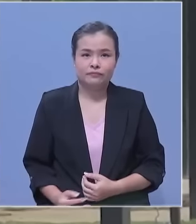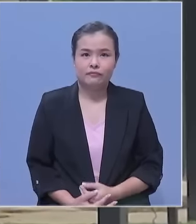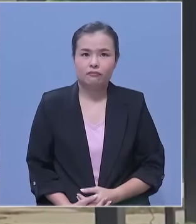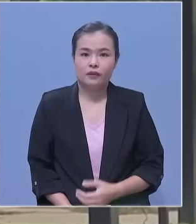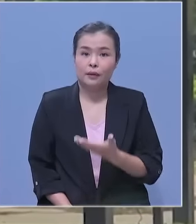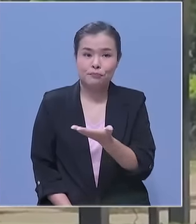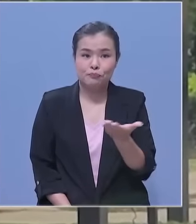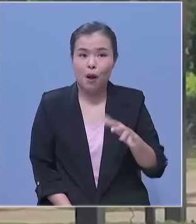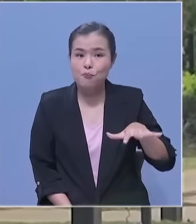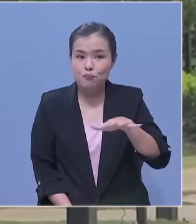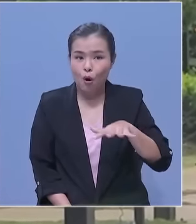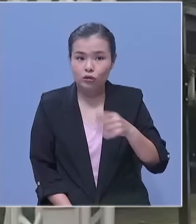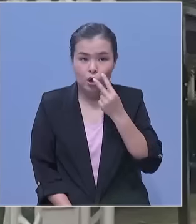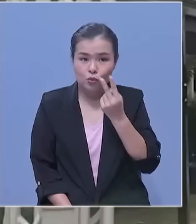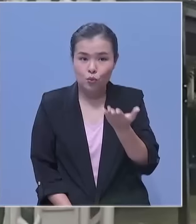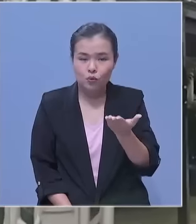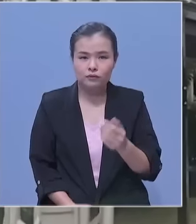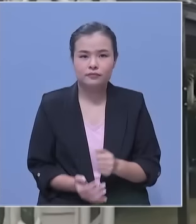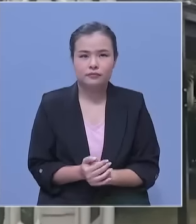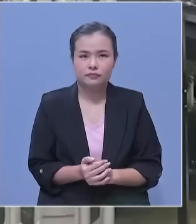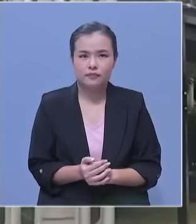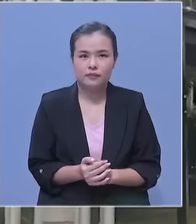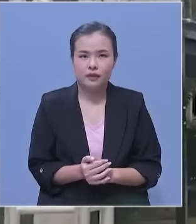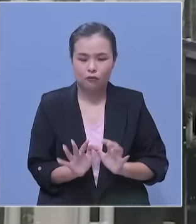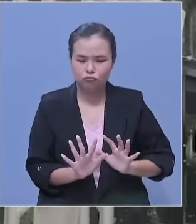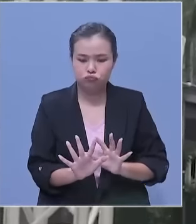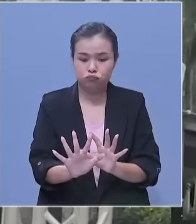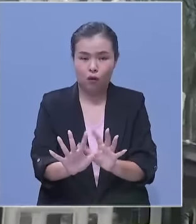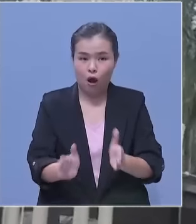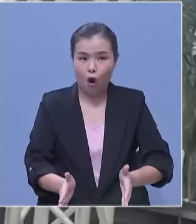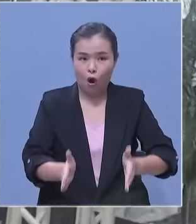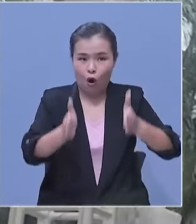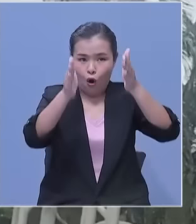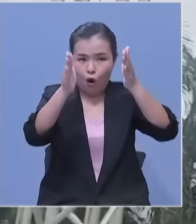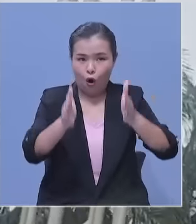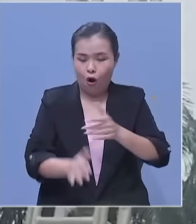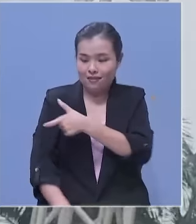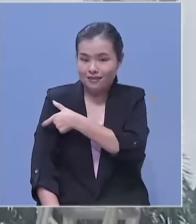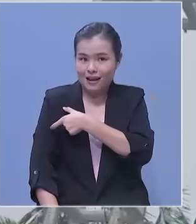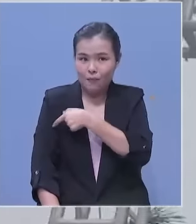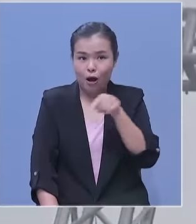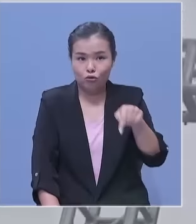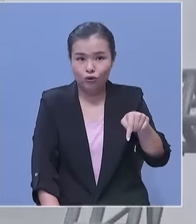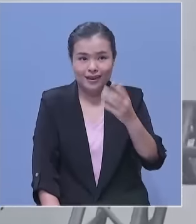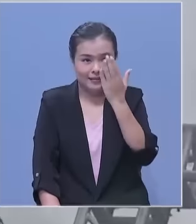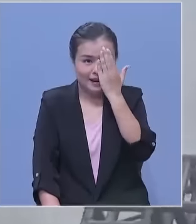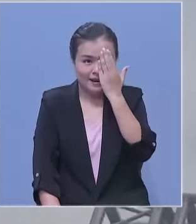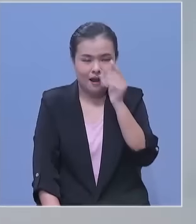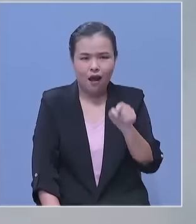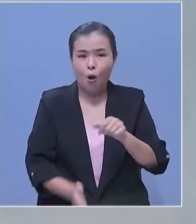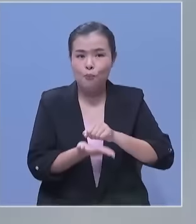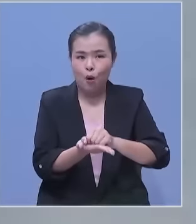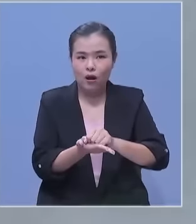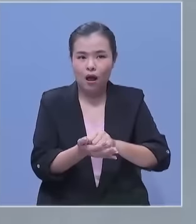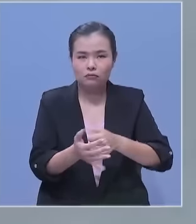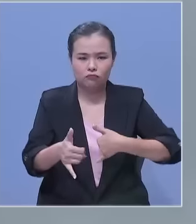าบรรยากาศปกติเนี่ยถ้าดูจากภาพนี้คุณจอยใช่ไหมถ้ามีคนจะเข้ามาชมหอชมเมืองเนี่ยก็จะมีรปภ. อยู่ตรงนี ้อยู่ด้านหน้าค่ะ เวลามีค